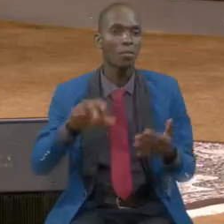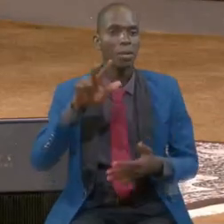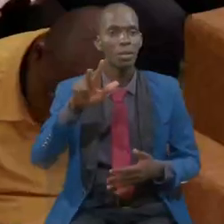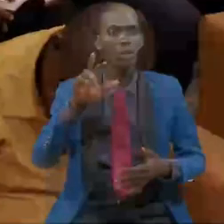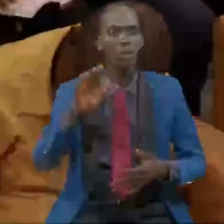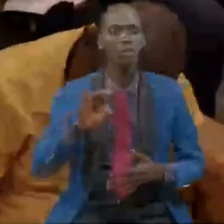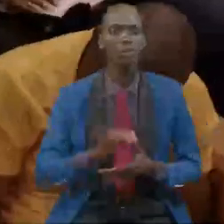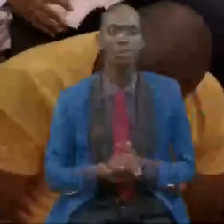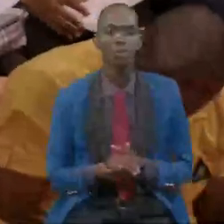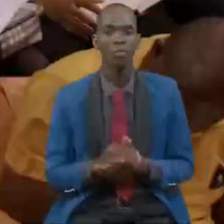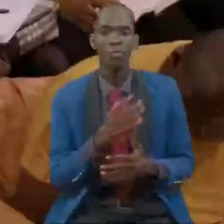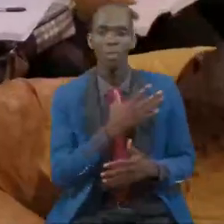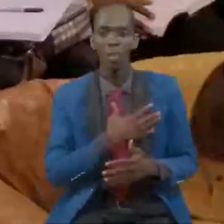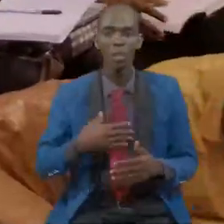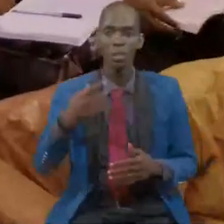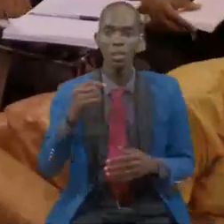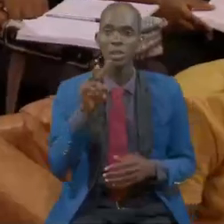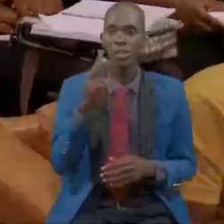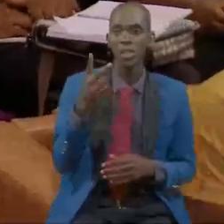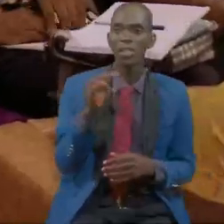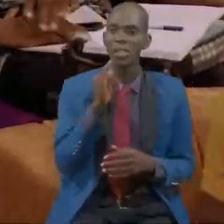verset 39.